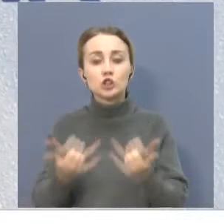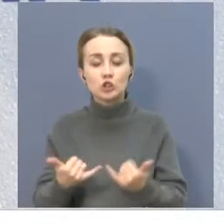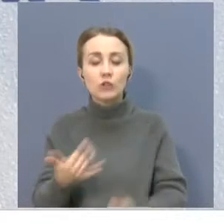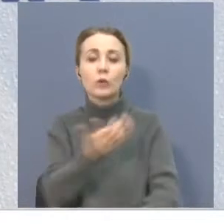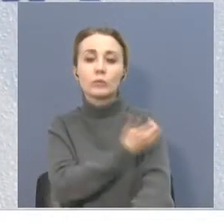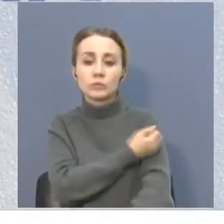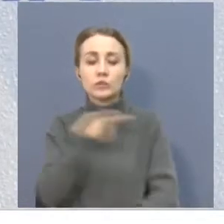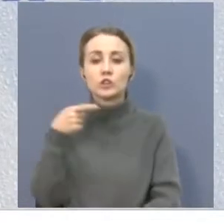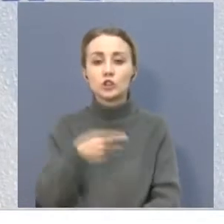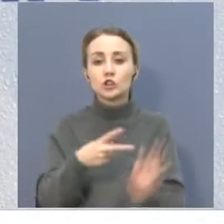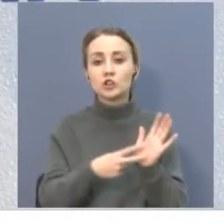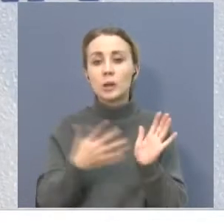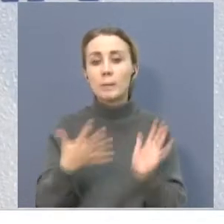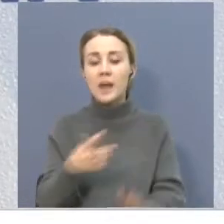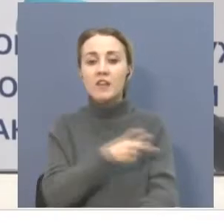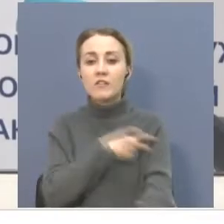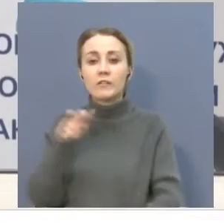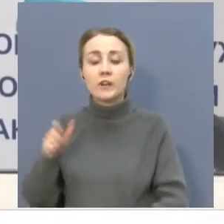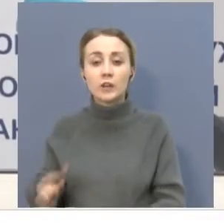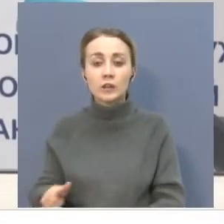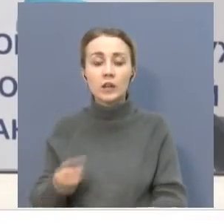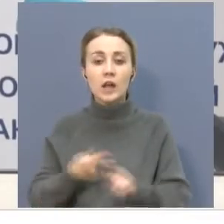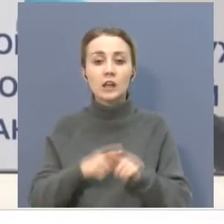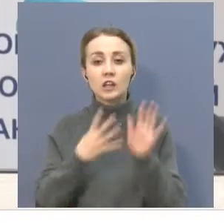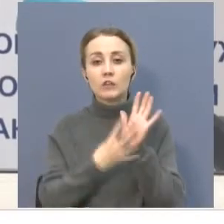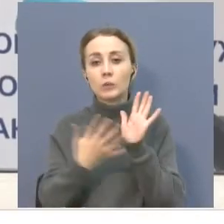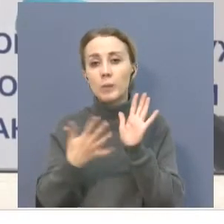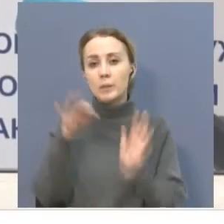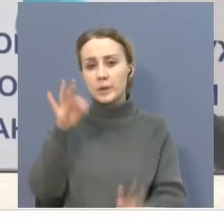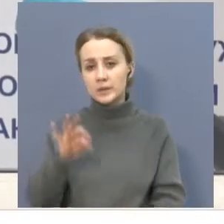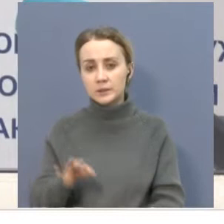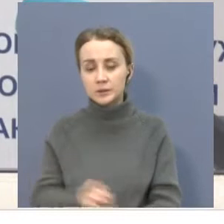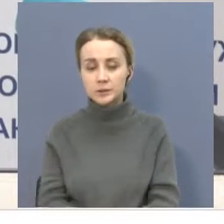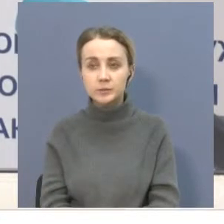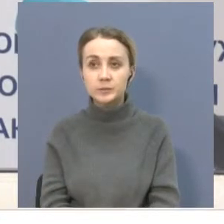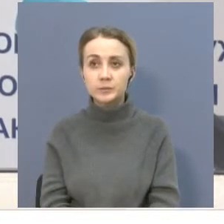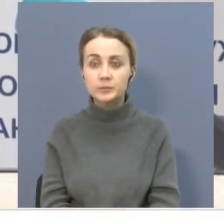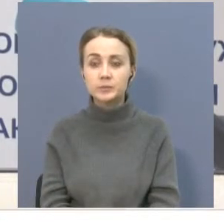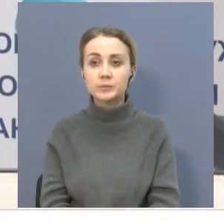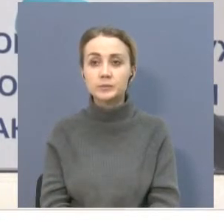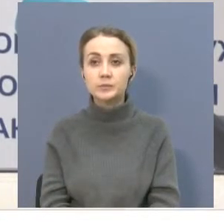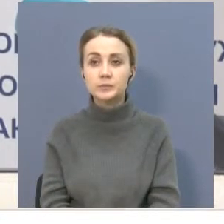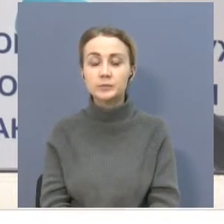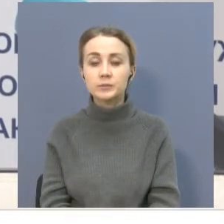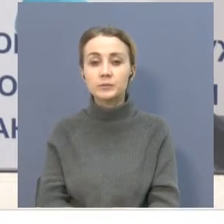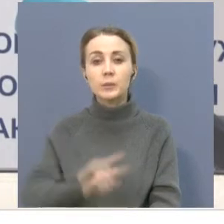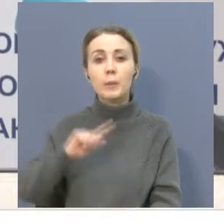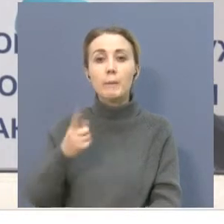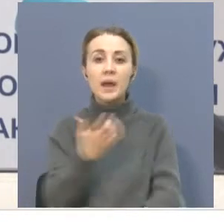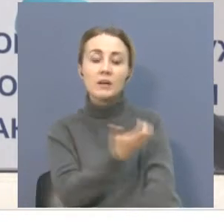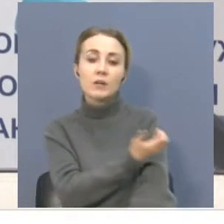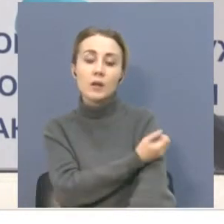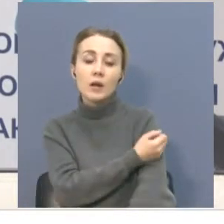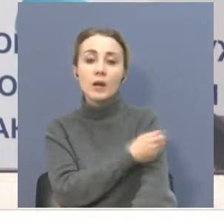сезімін бастан кешірген. Өкінішке орай бастатқан адамдар бар, бірақ ол медициналық жағдайымен бойынша,